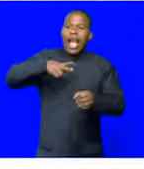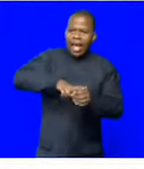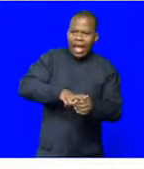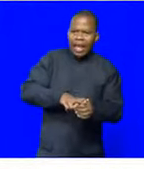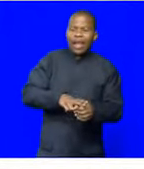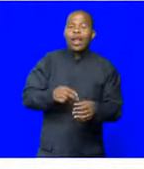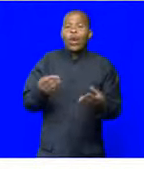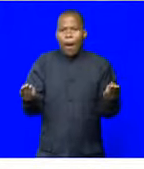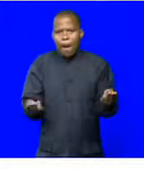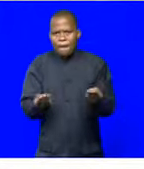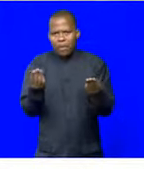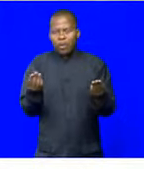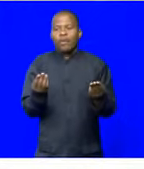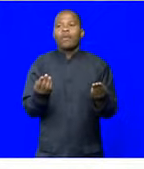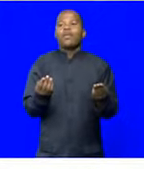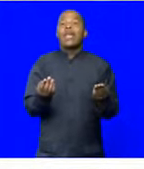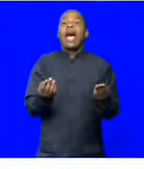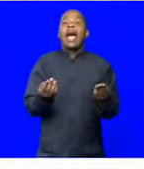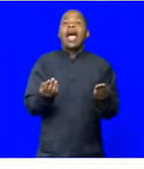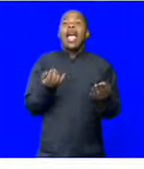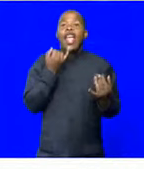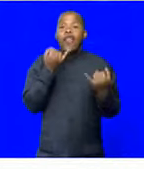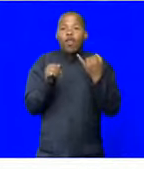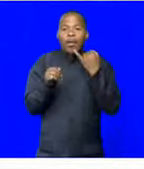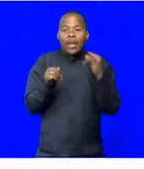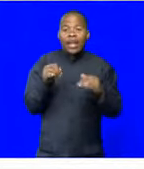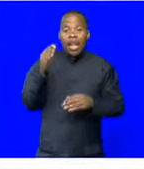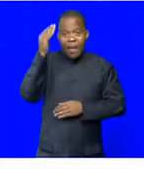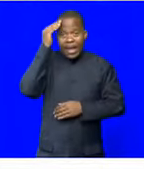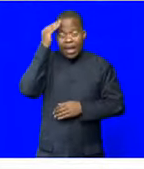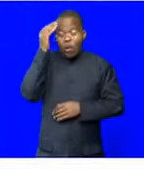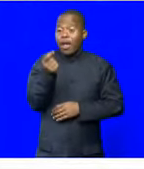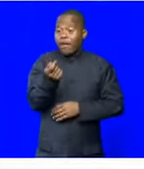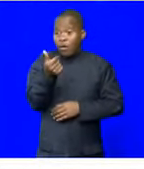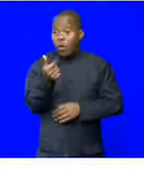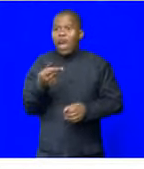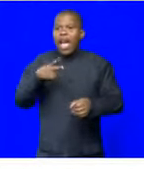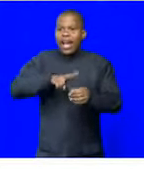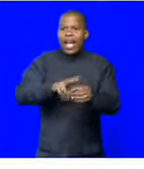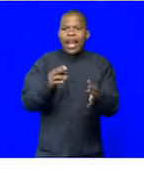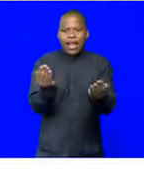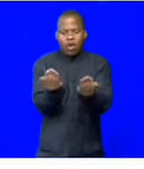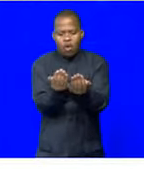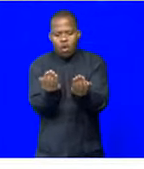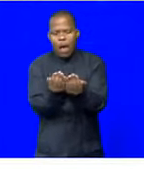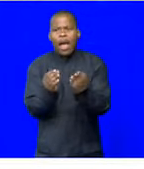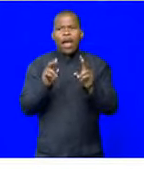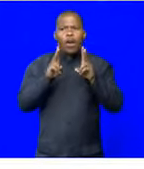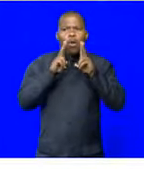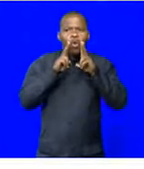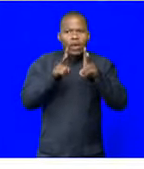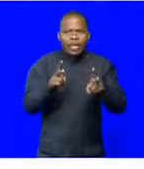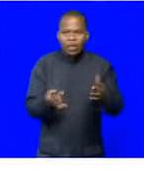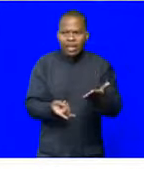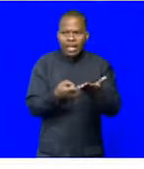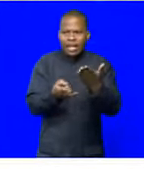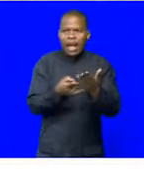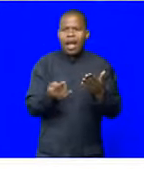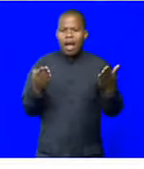la emotional nala physical. So lokuthi siphume si decide ukuthi sikhethe tikolana ukuthi nakhona sifuna ukucala